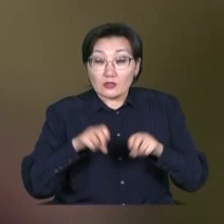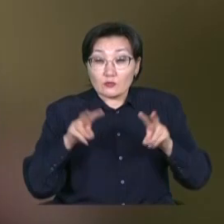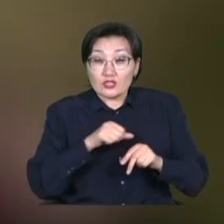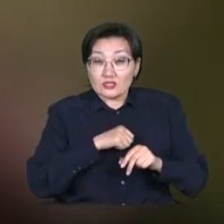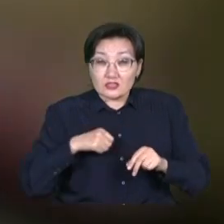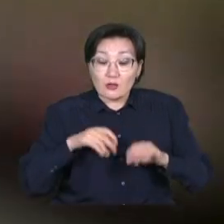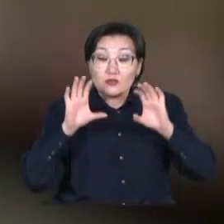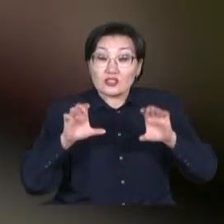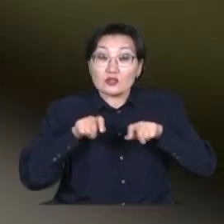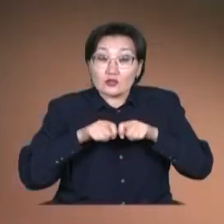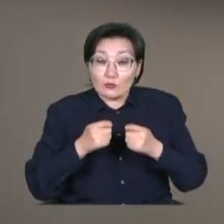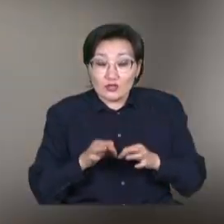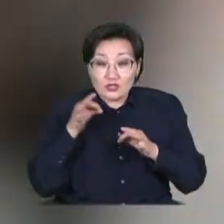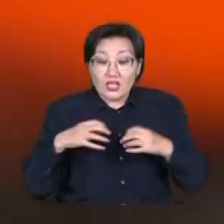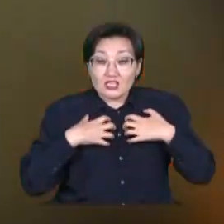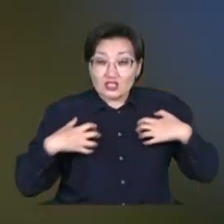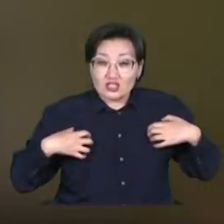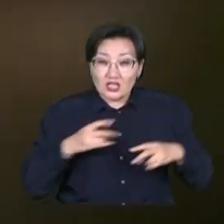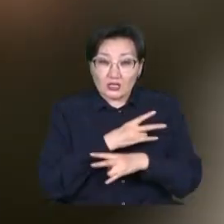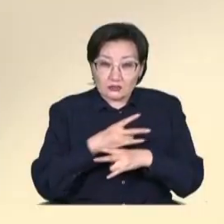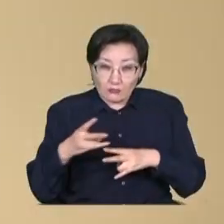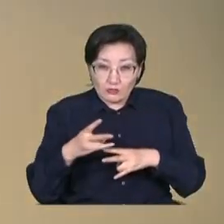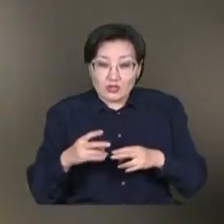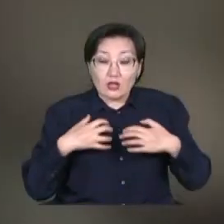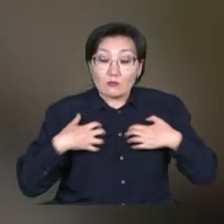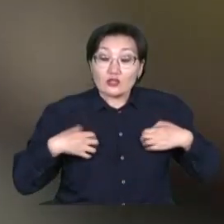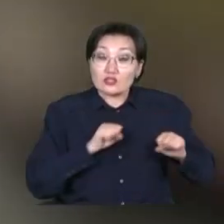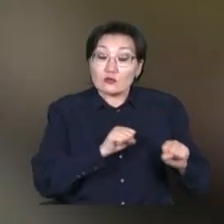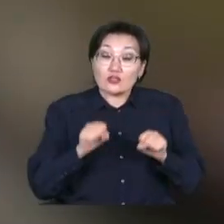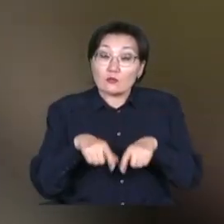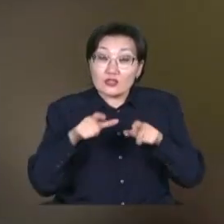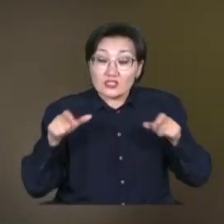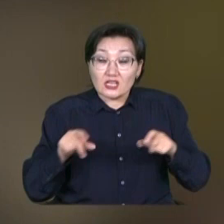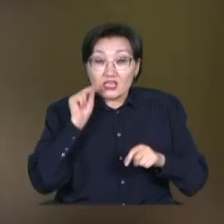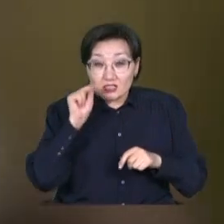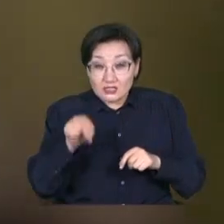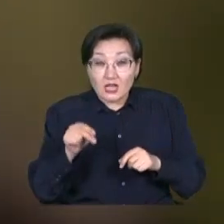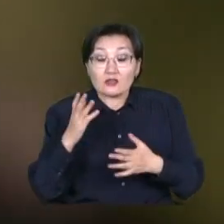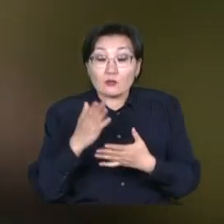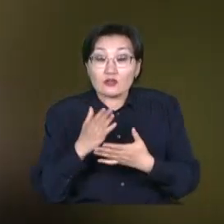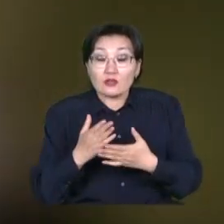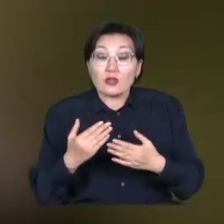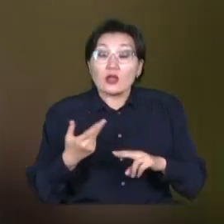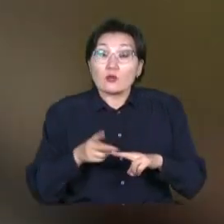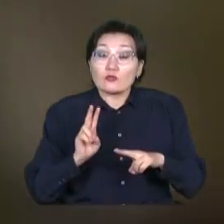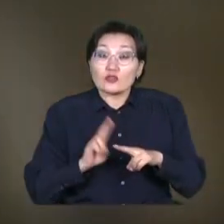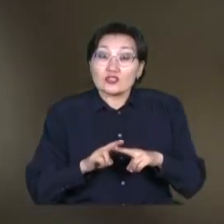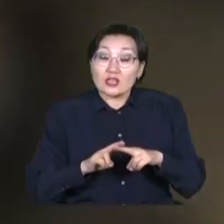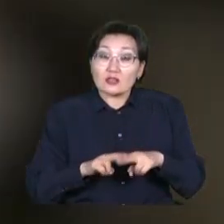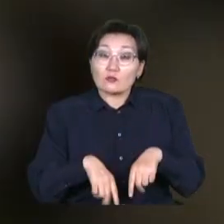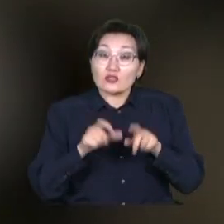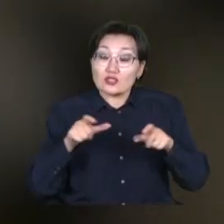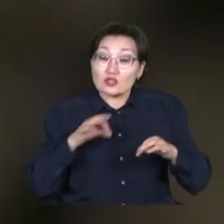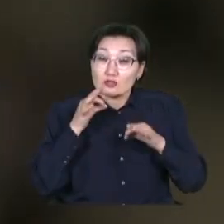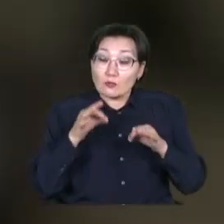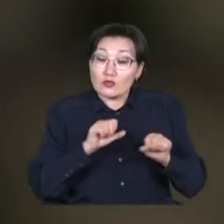заңды белшесінен басып өңірдегі киіктерді қырып тастаған. Ал аңды қорғаймыз деген тұрғындар кінәлі деп танылыпты. Басы бұғауға түскел тұрған азаматтардың